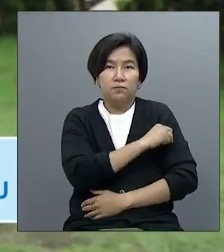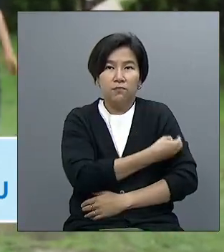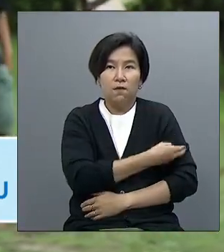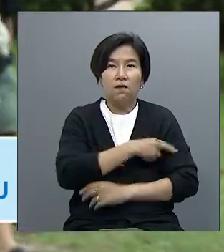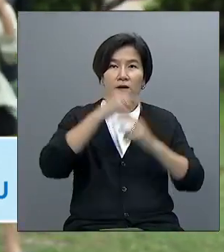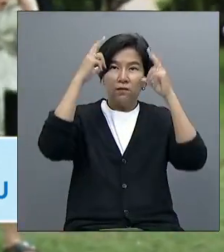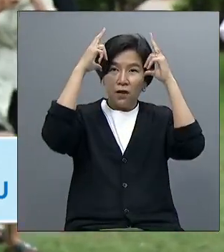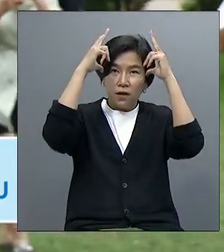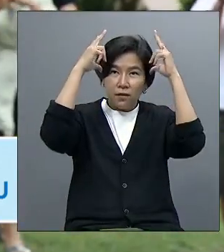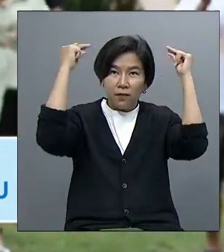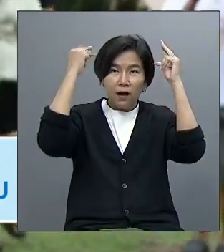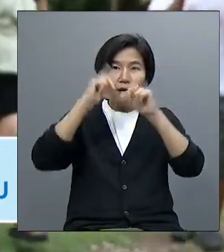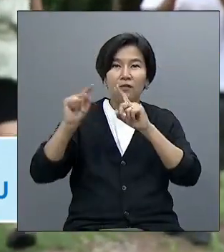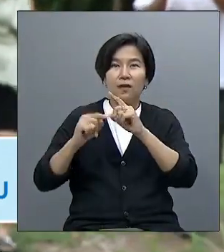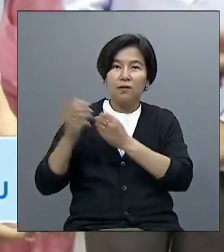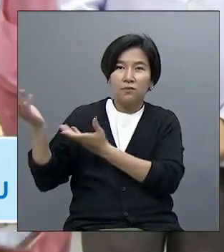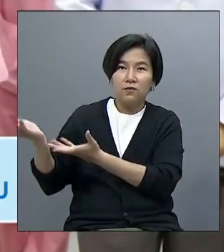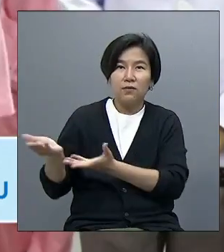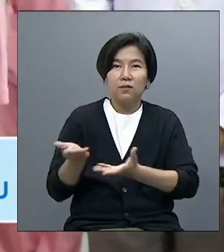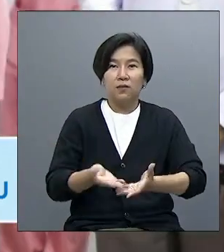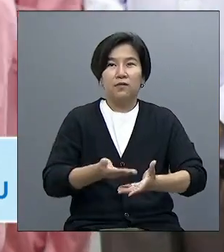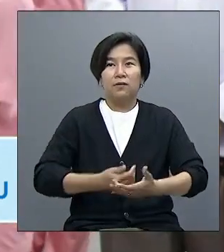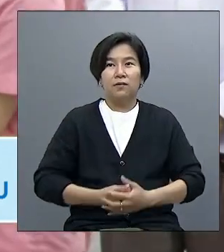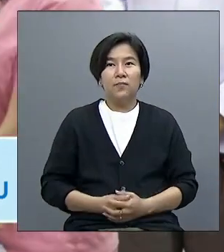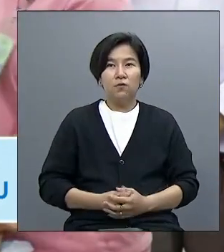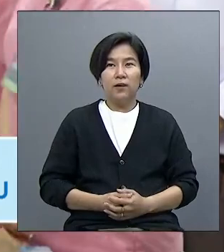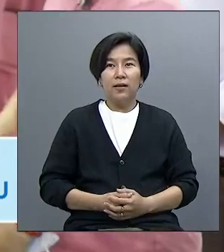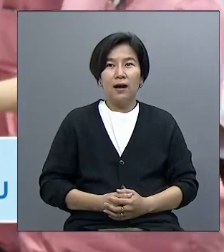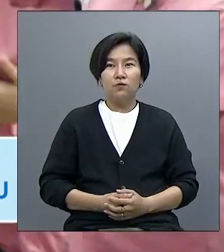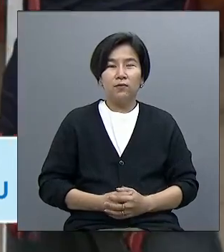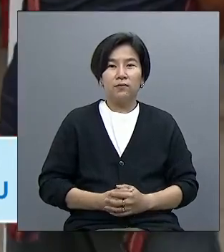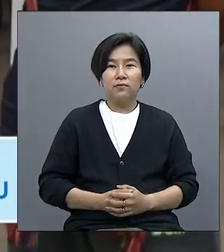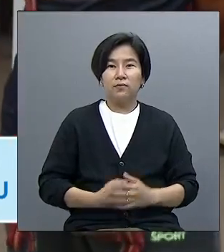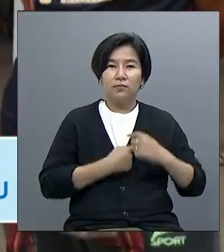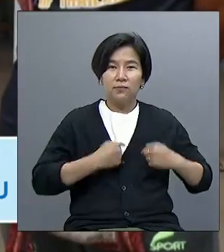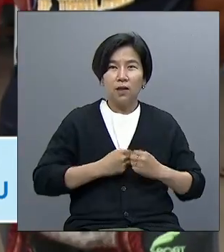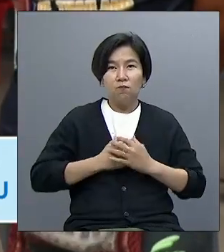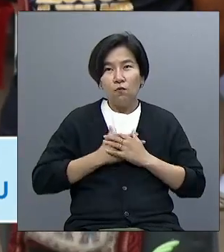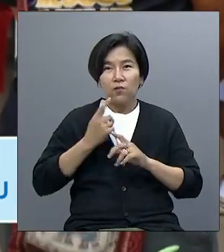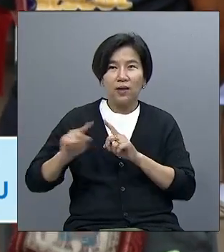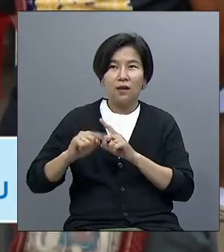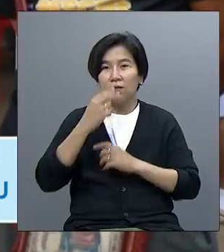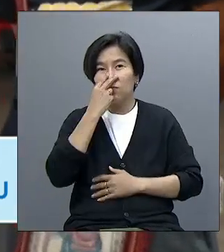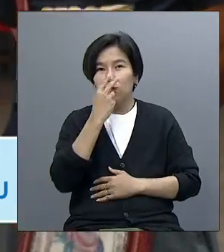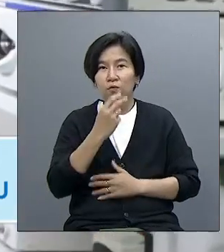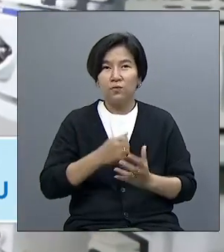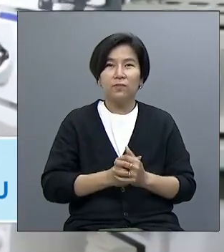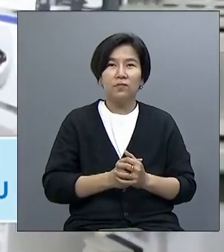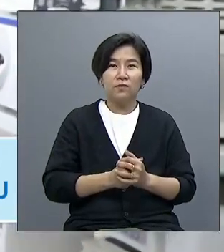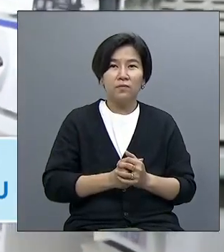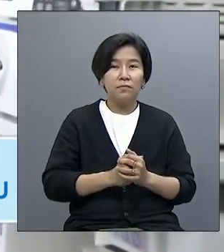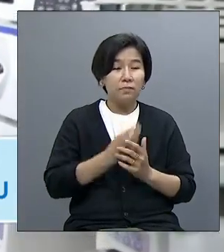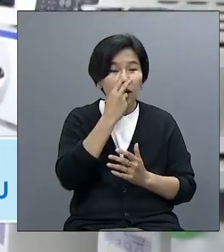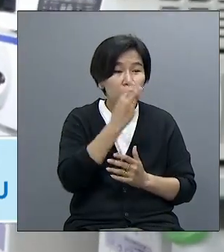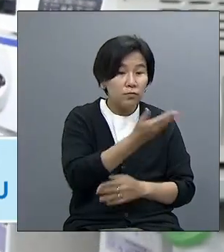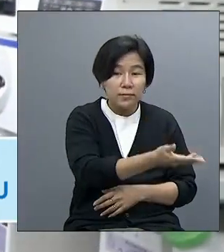าบาลแขวงคำม่วนได้คอยให้การต้อนรับทางคณะอย่างอบอุ่นอีกทั้งยังพาเยี่ยมชมสถานที่ในการติดตั้งเครื่องมือและอุปก